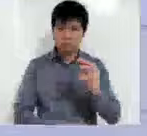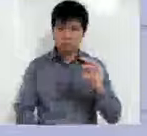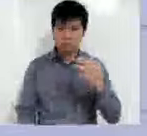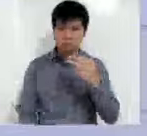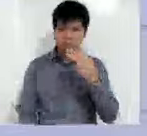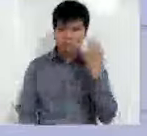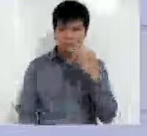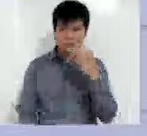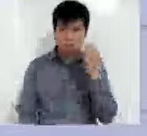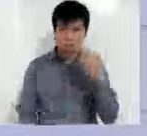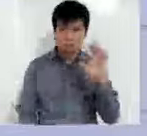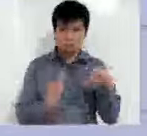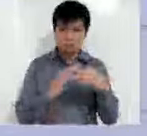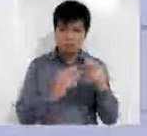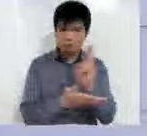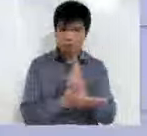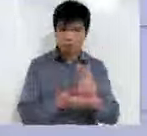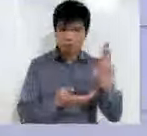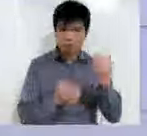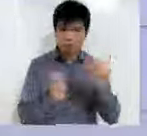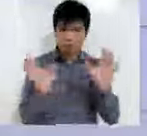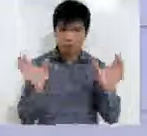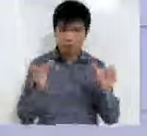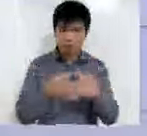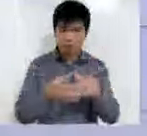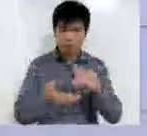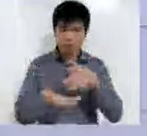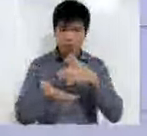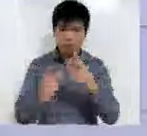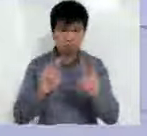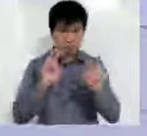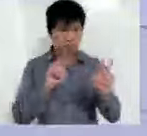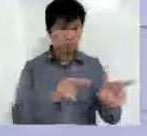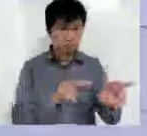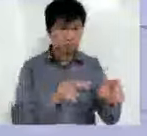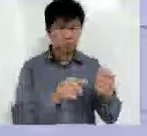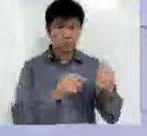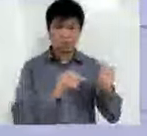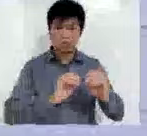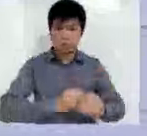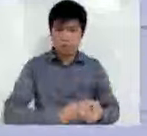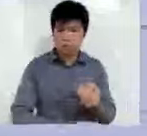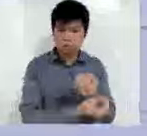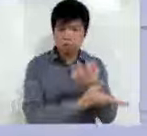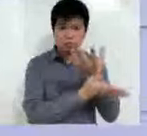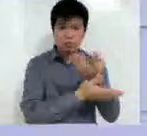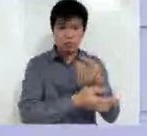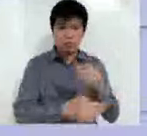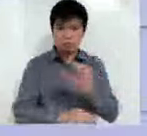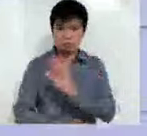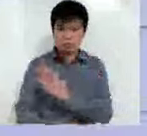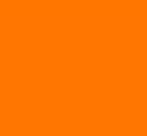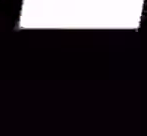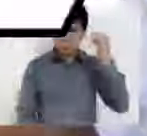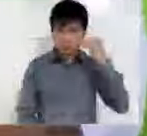trauma, muling nagsama-sama ang mga estudyanteng nakakita ng pagsabog. Nasa frontline ng balitang yan, si Jenny